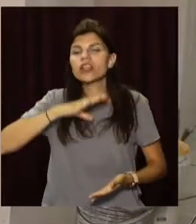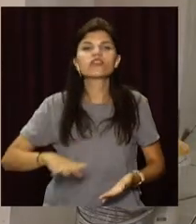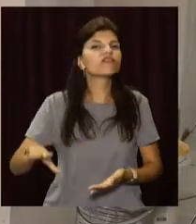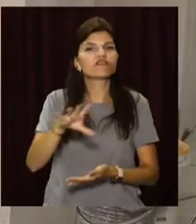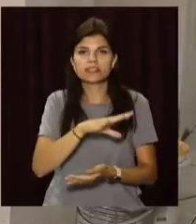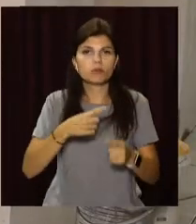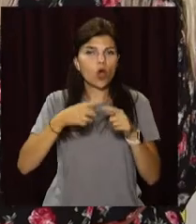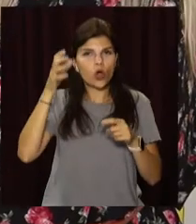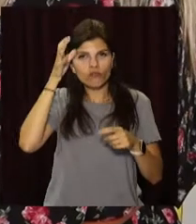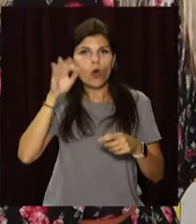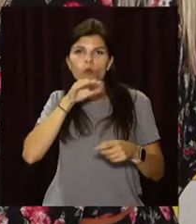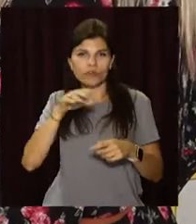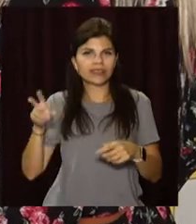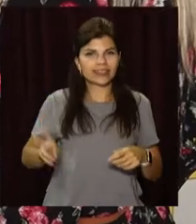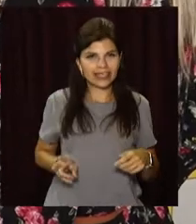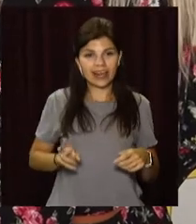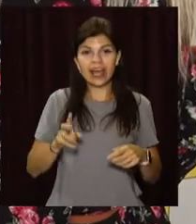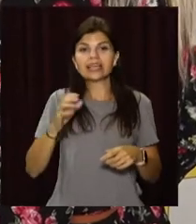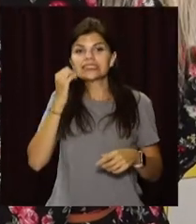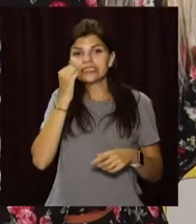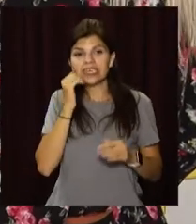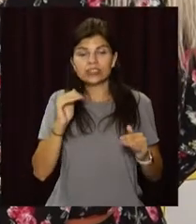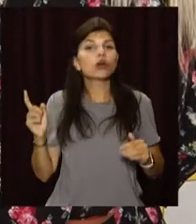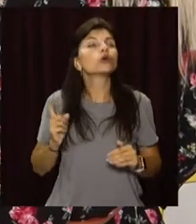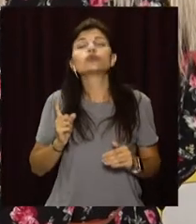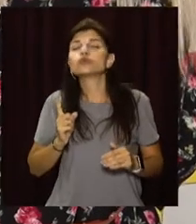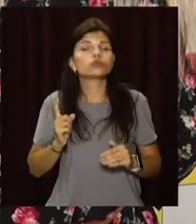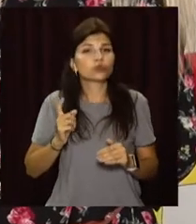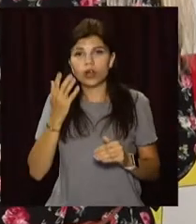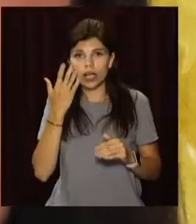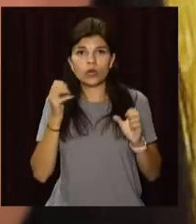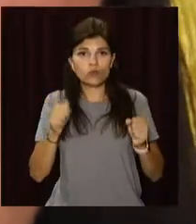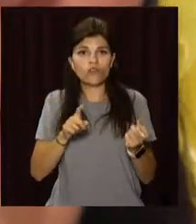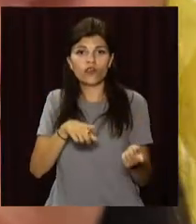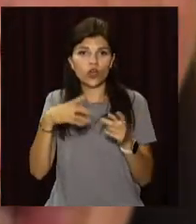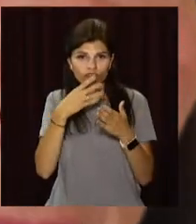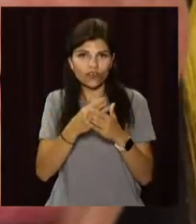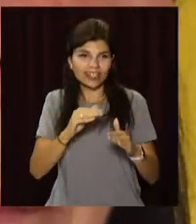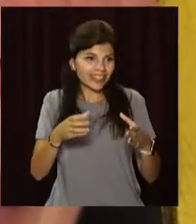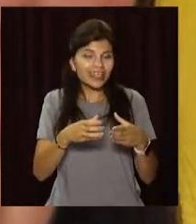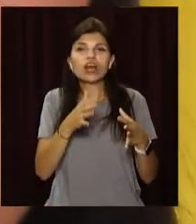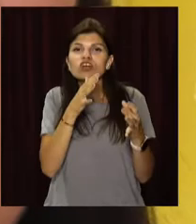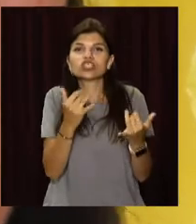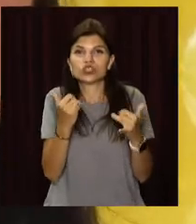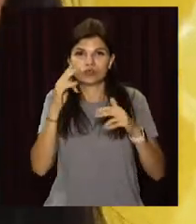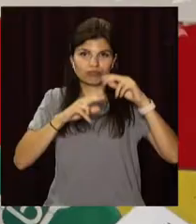усім, говорять освітяни. Директорка старого дитсадка не дочекається, коли вже зможе перевести своїх вихованців у